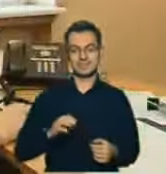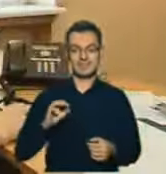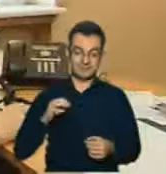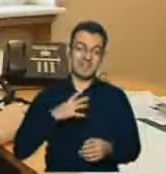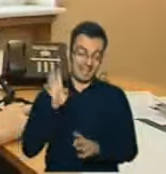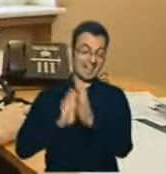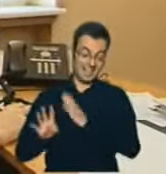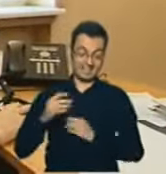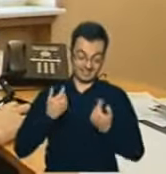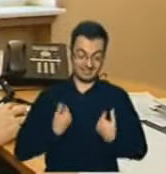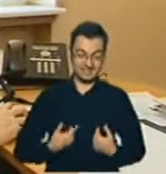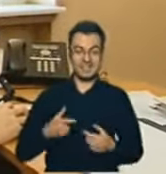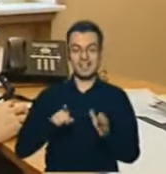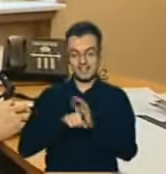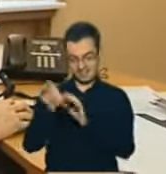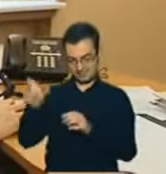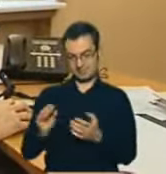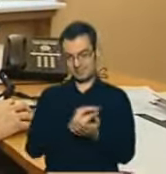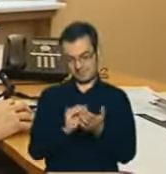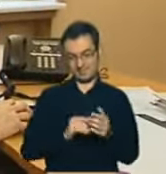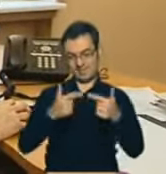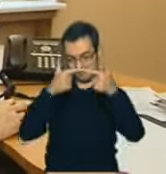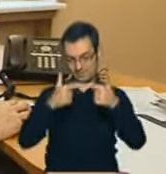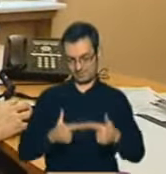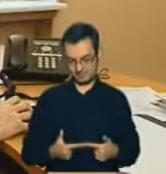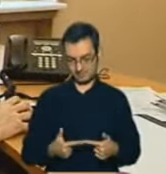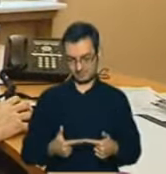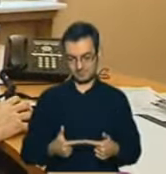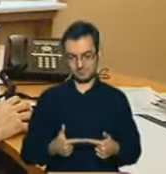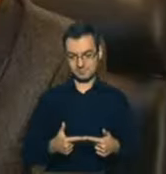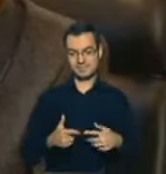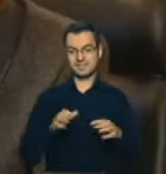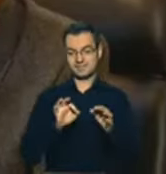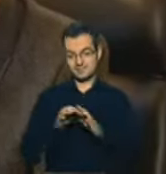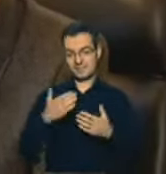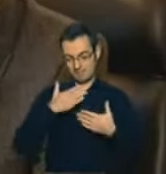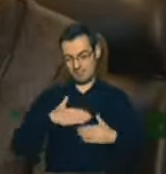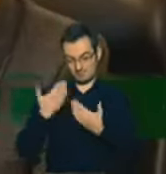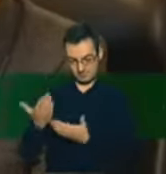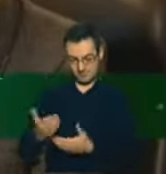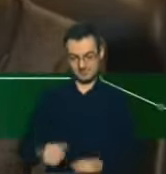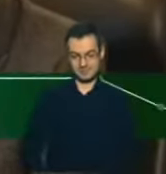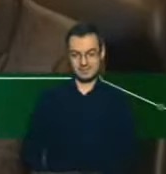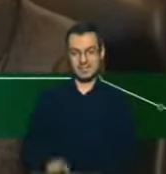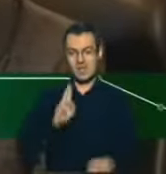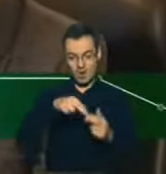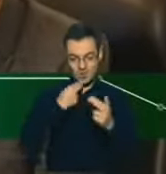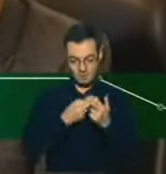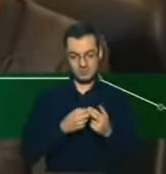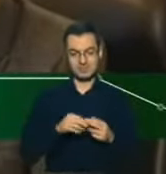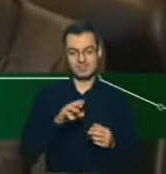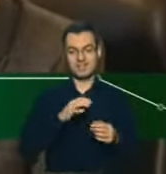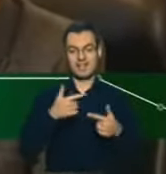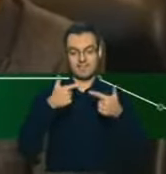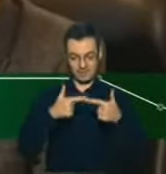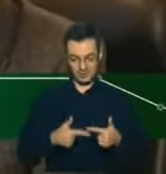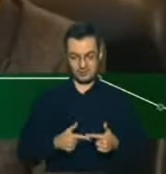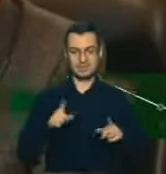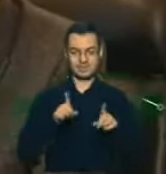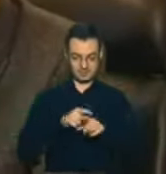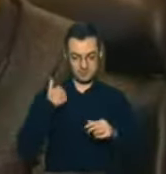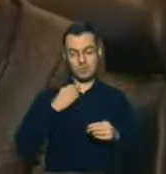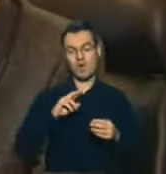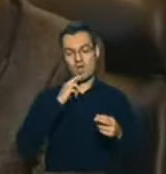klientki i właściwie dla niej pisałam ten wiersz, żeby sprawić jej przyjemność. W ślad za tym, tą odpowiedzią wierszowaną oczywiście poszła też